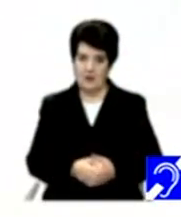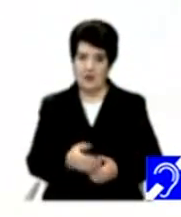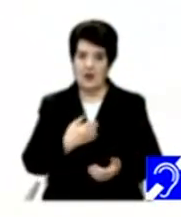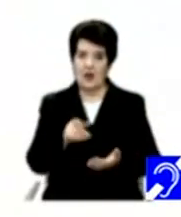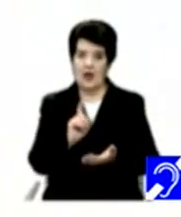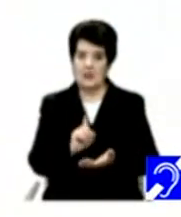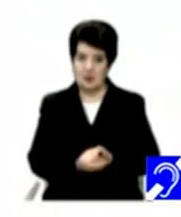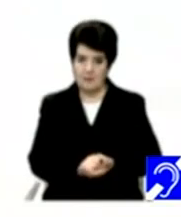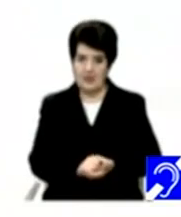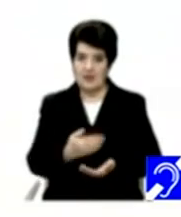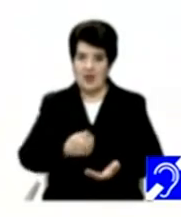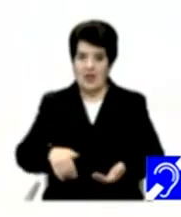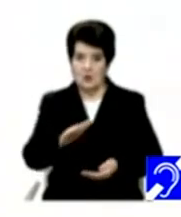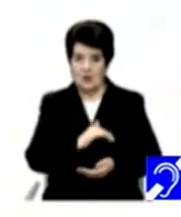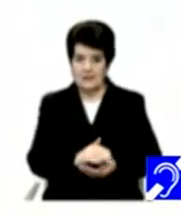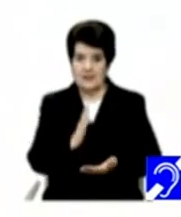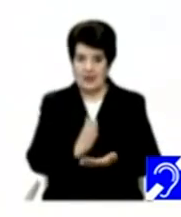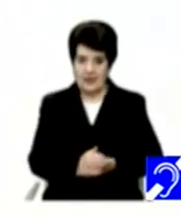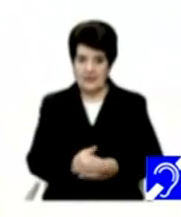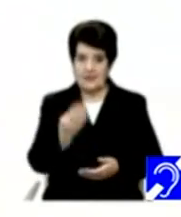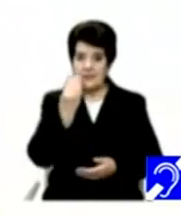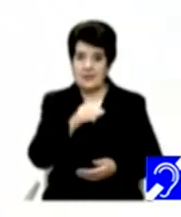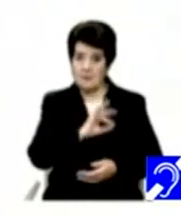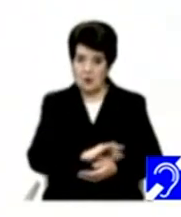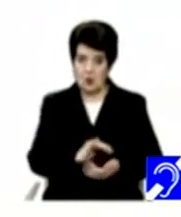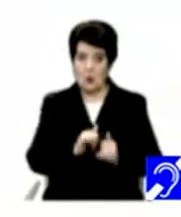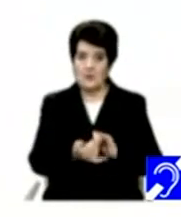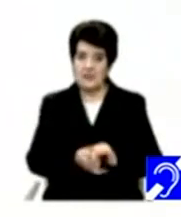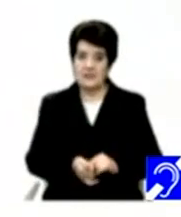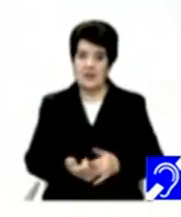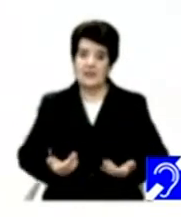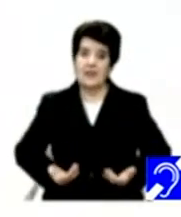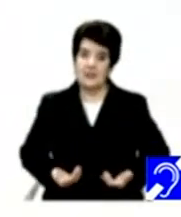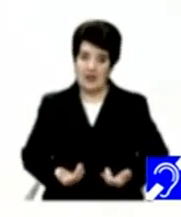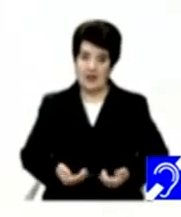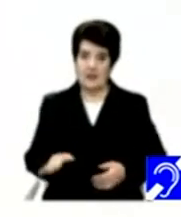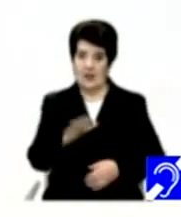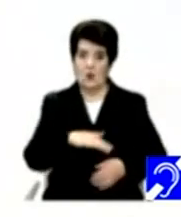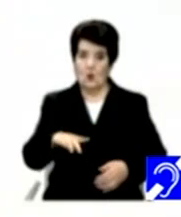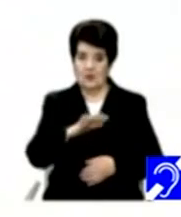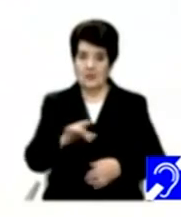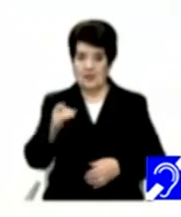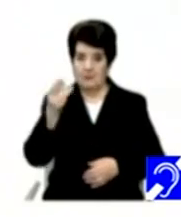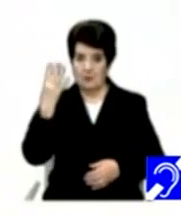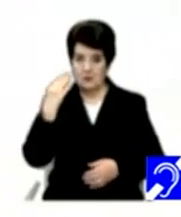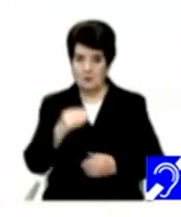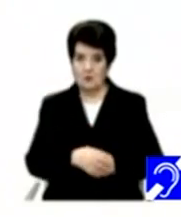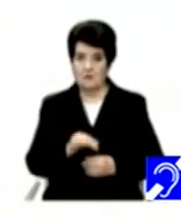angajamentele noastre este să îmbunătățim condițiile de trai în localitățile Republicii